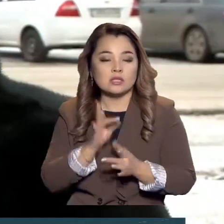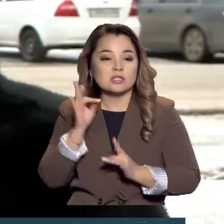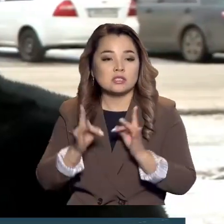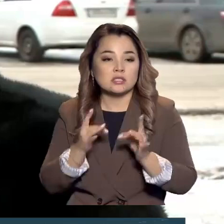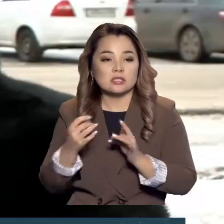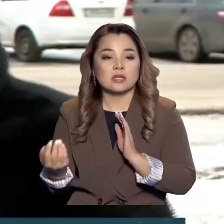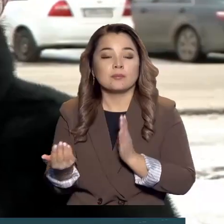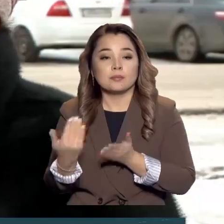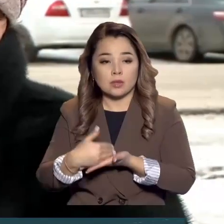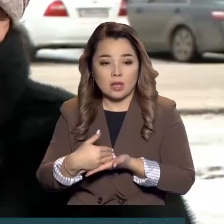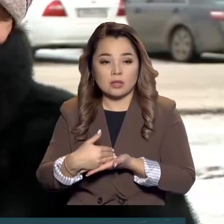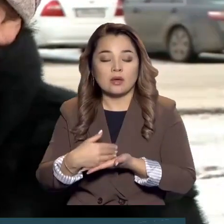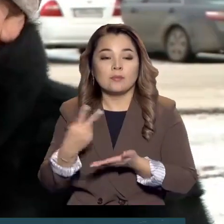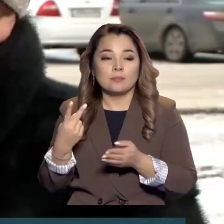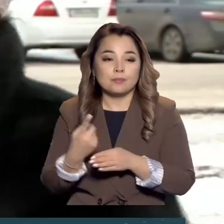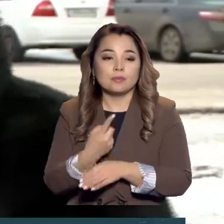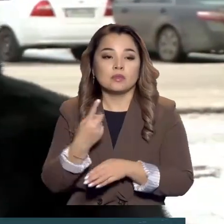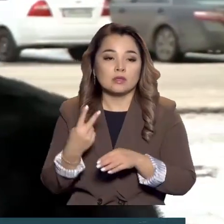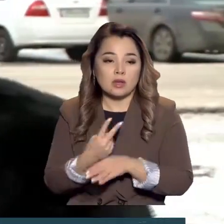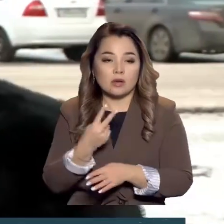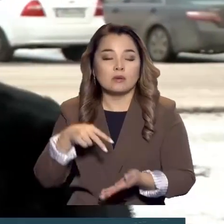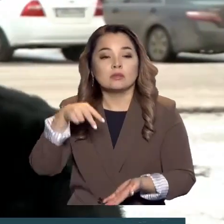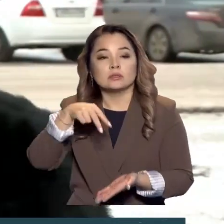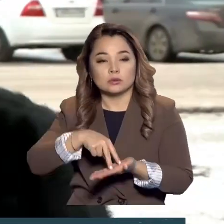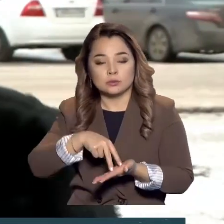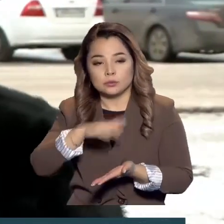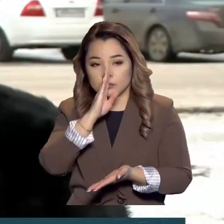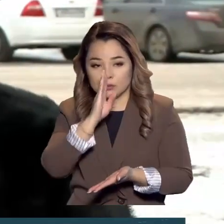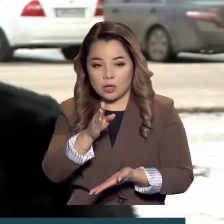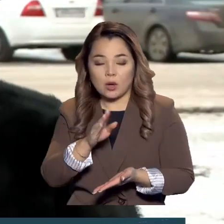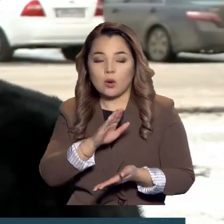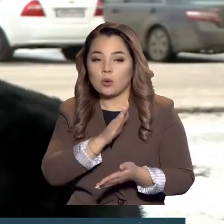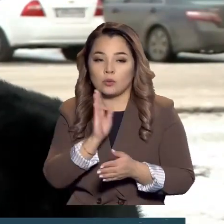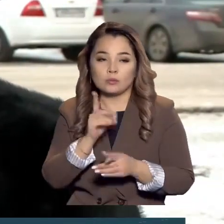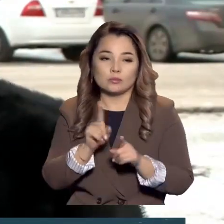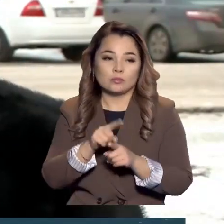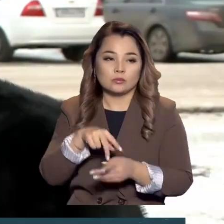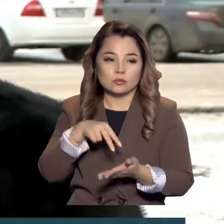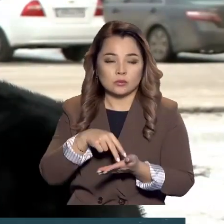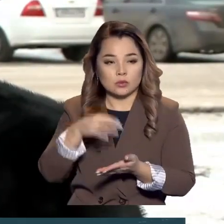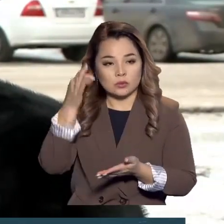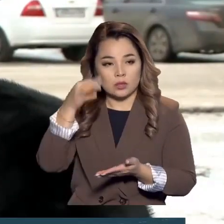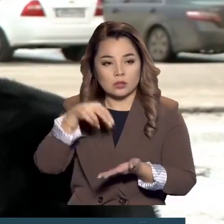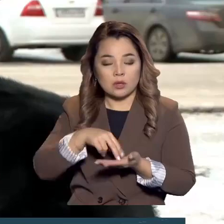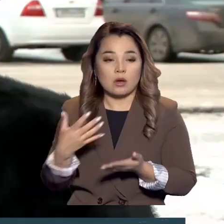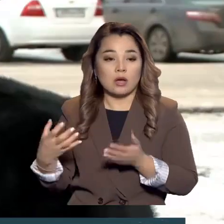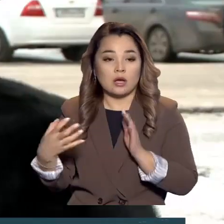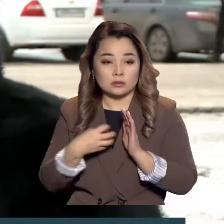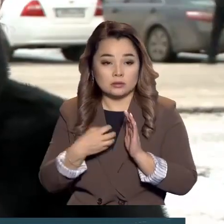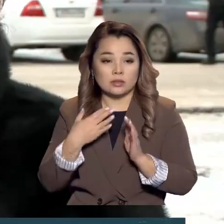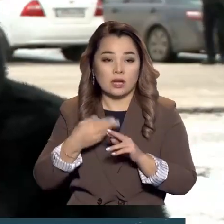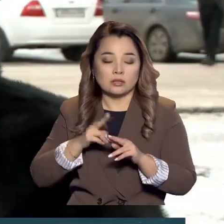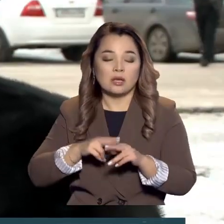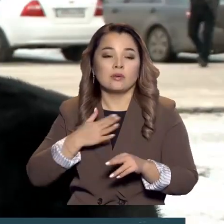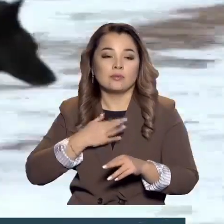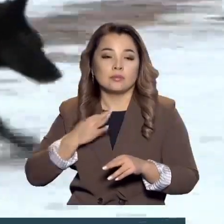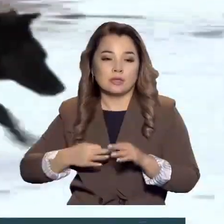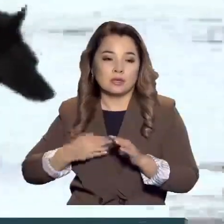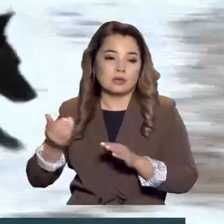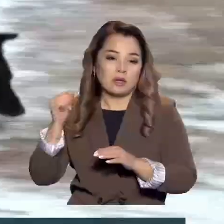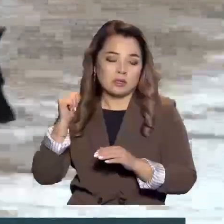келді менің қасыма бір екі рет. Сосын тұрдым былай, дым қозғалмай. Ал тістесең тісте, мен баламды артыма ұстап